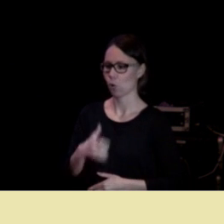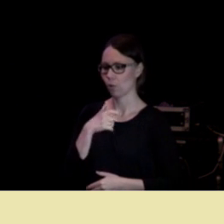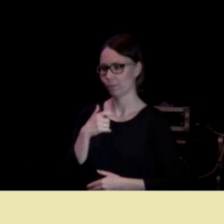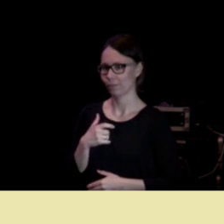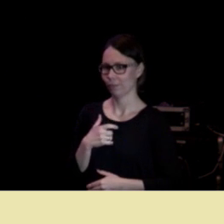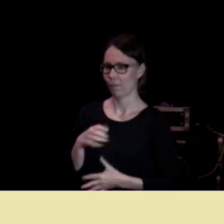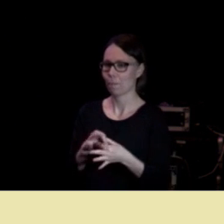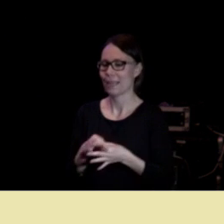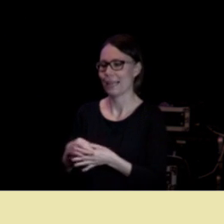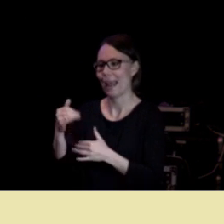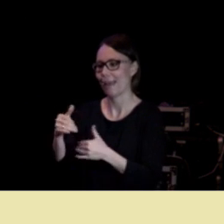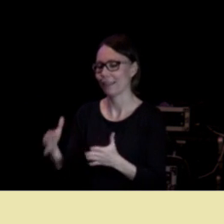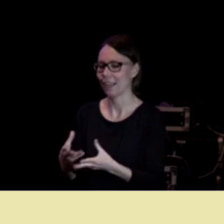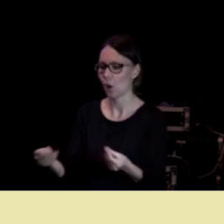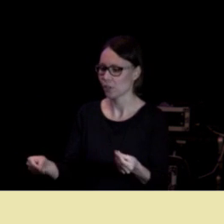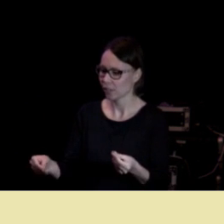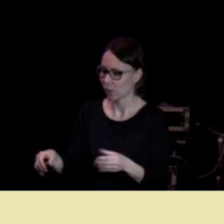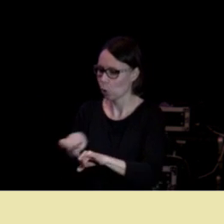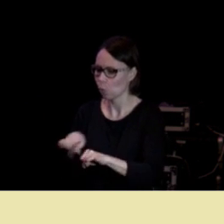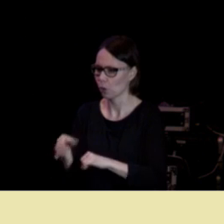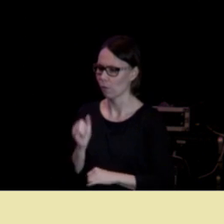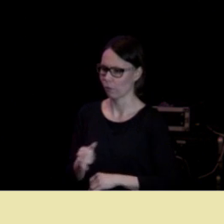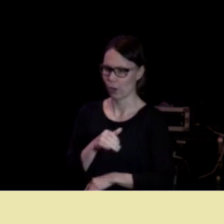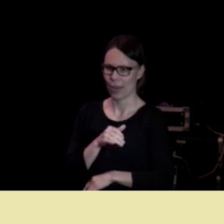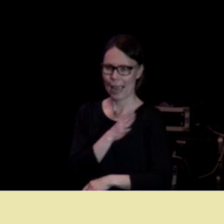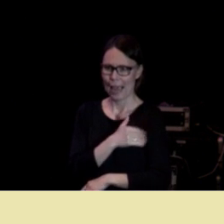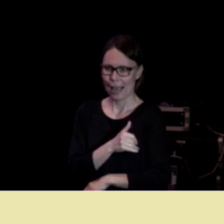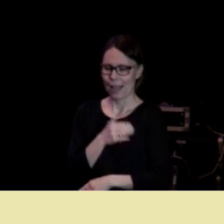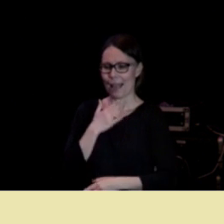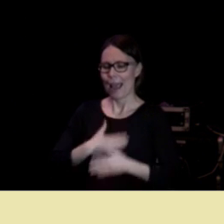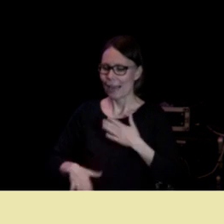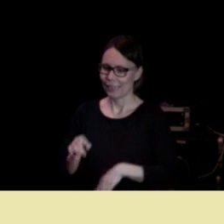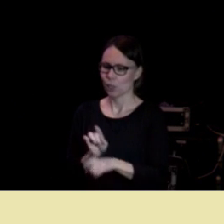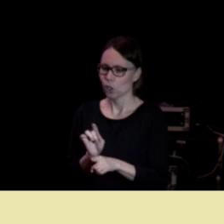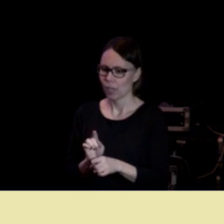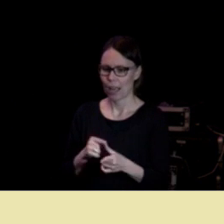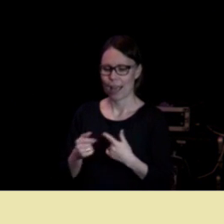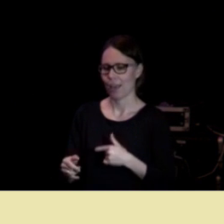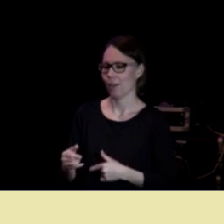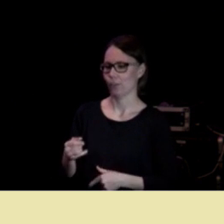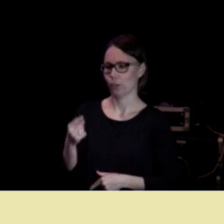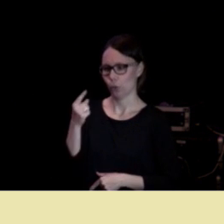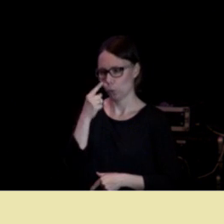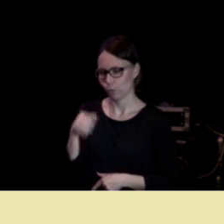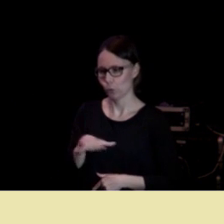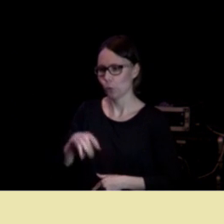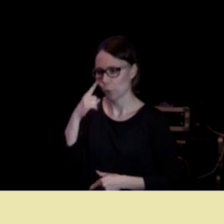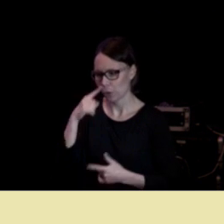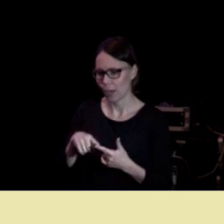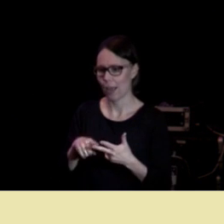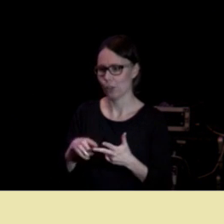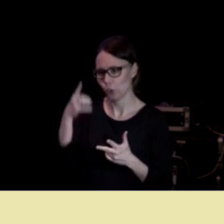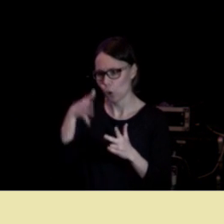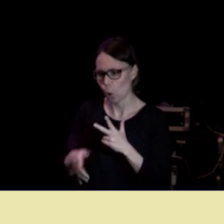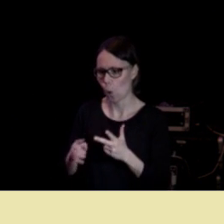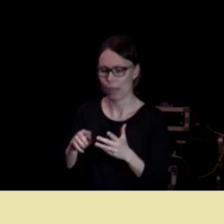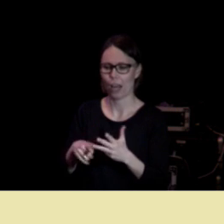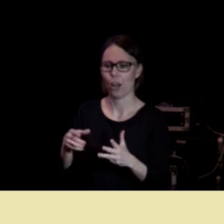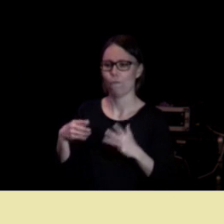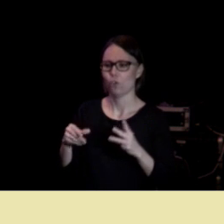i all verdens navn puttet vi helsesøstre, jordmødre, familieveiledere, psykologer,